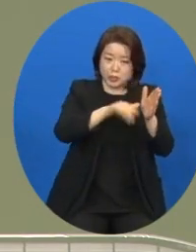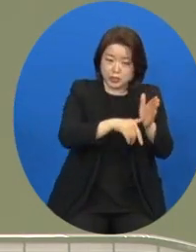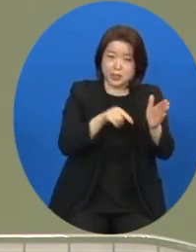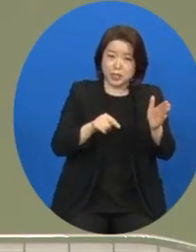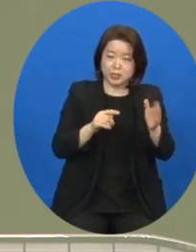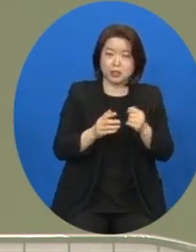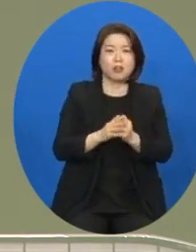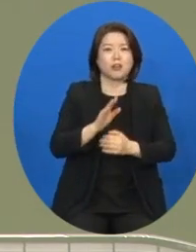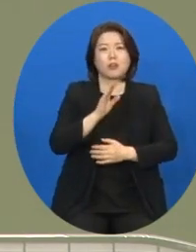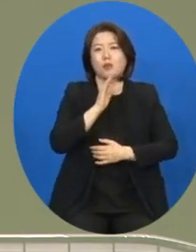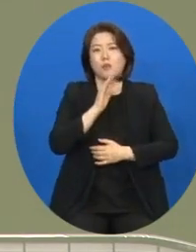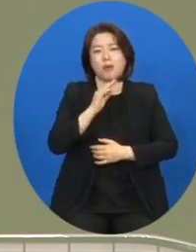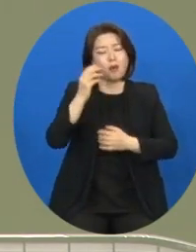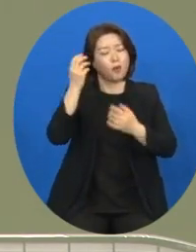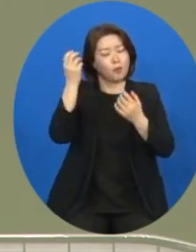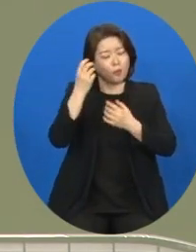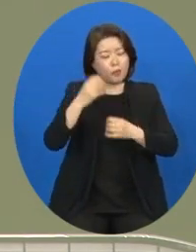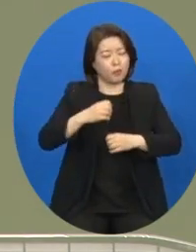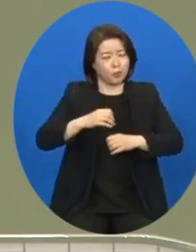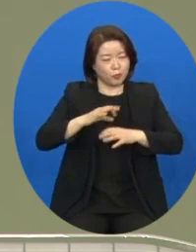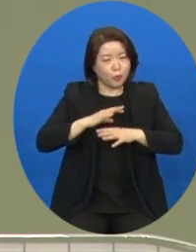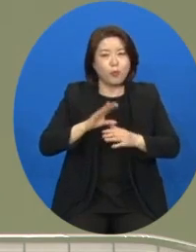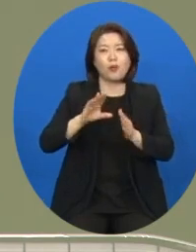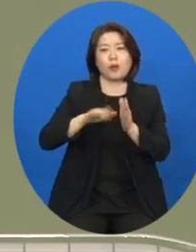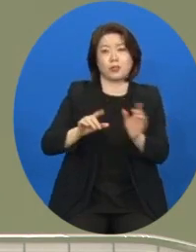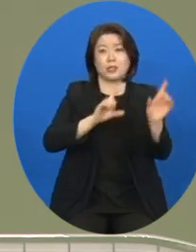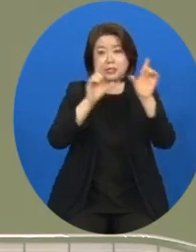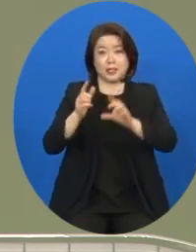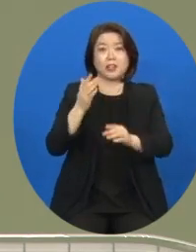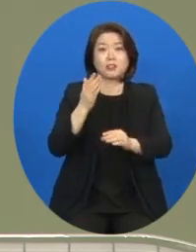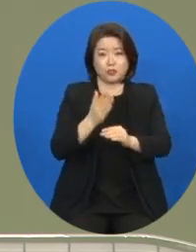놀라운 시대에 우리가 살고 있습니다.